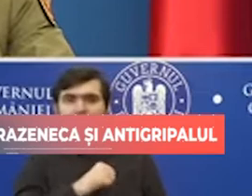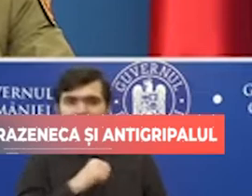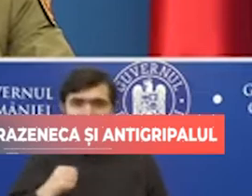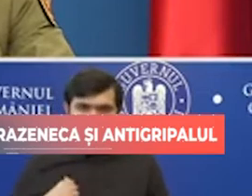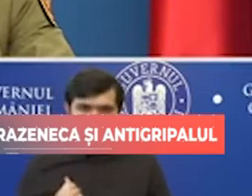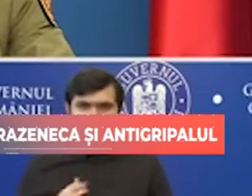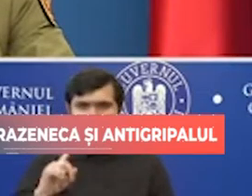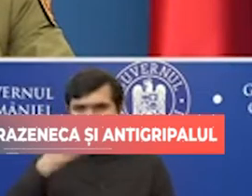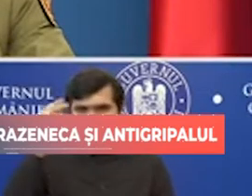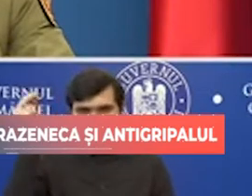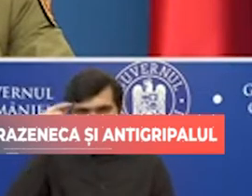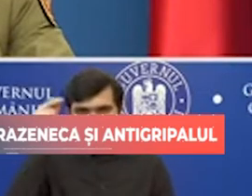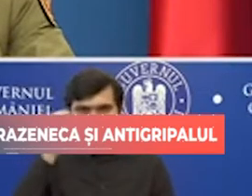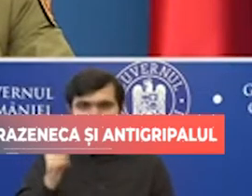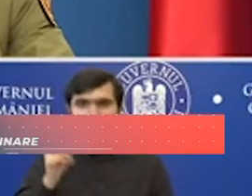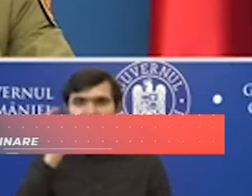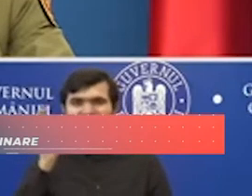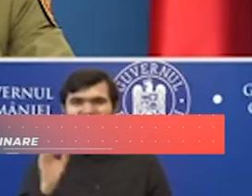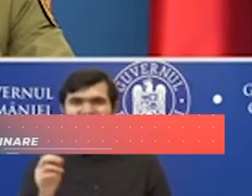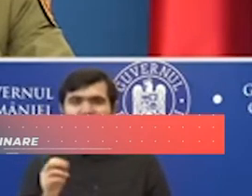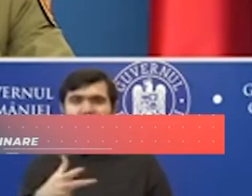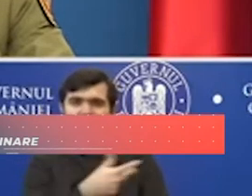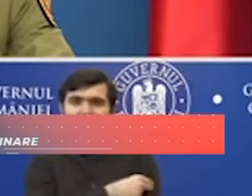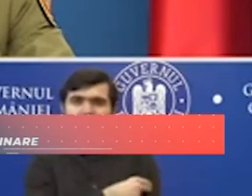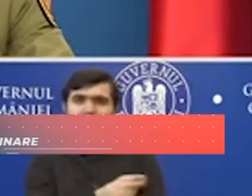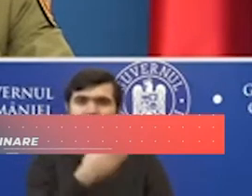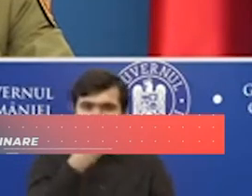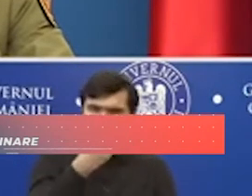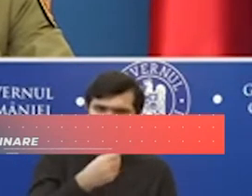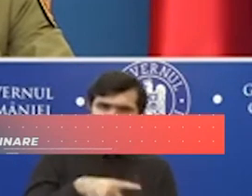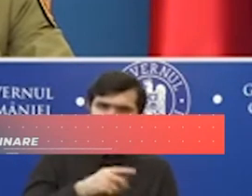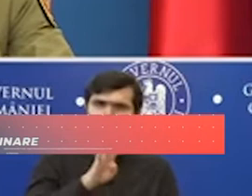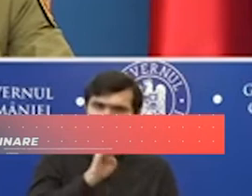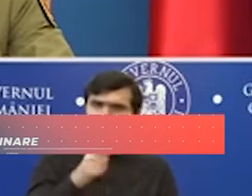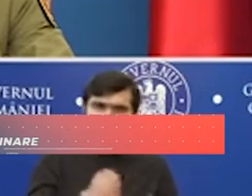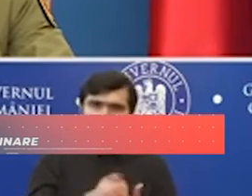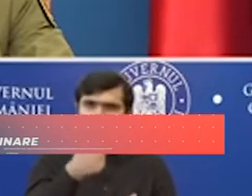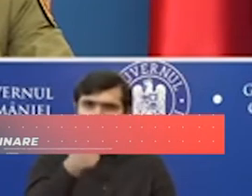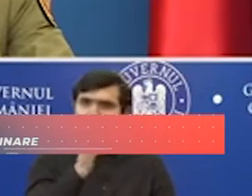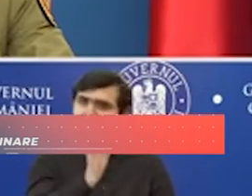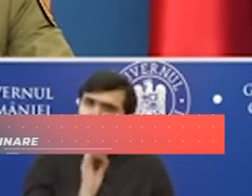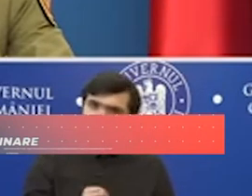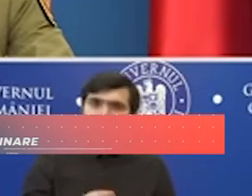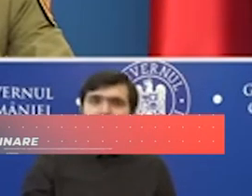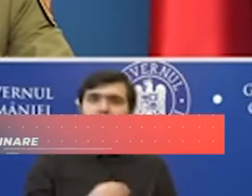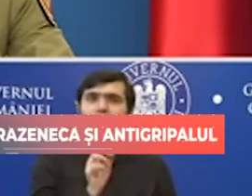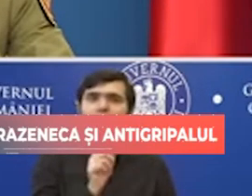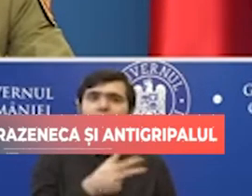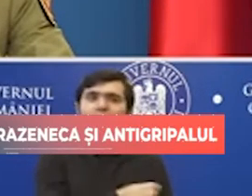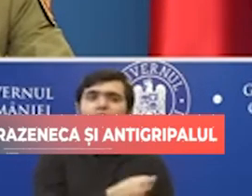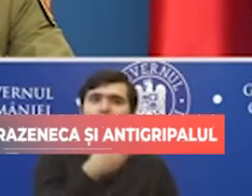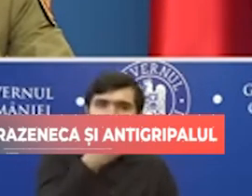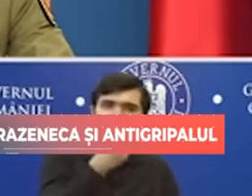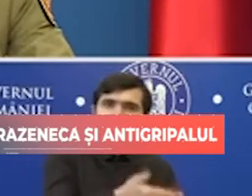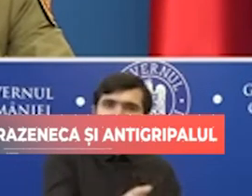reamintesc că rata de eficacitate a vaccinului antigripal este între 40 și 60%. Chiar sunt anumite tulpini gripale pentru